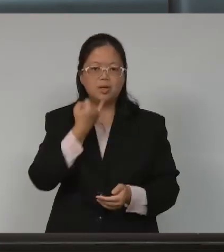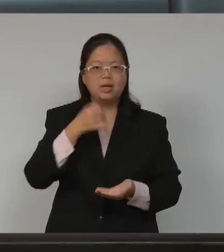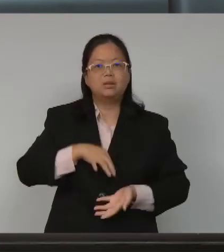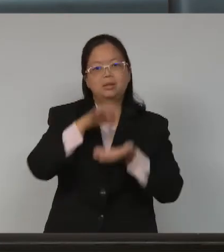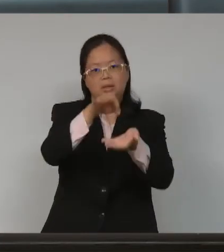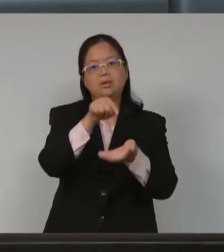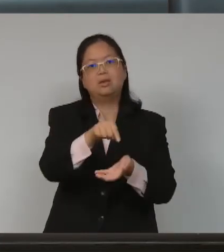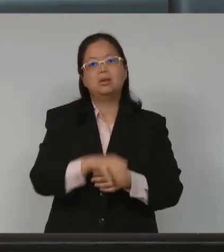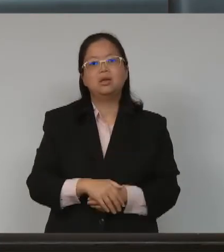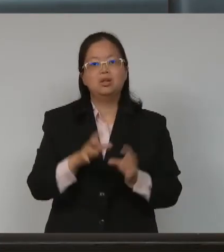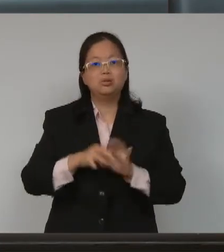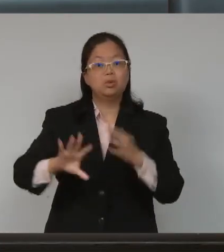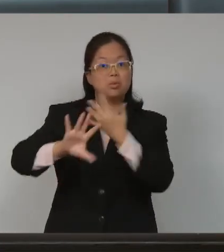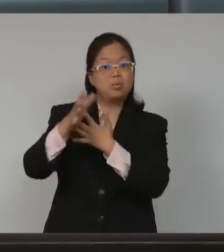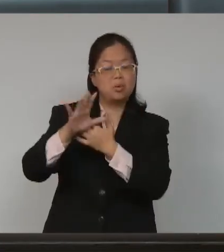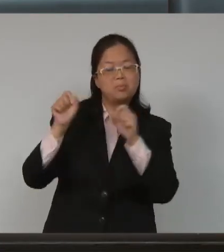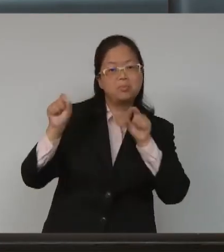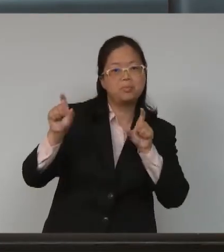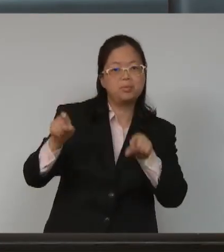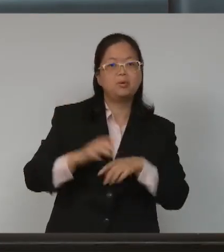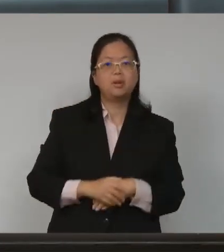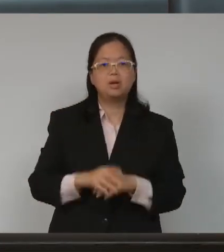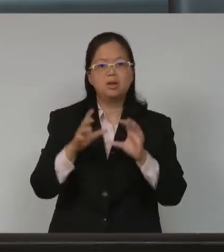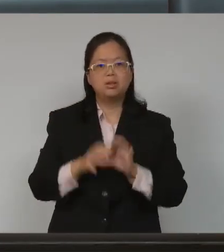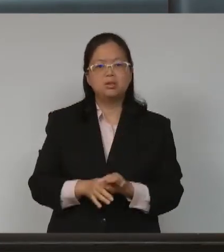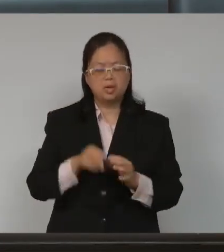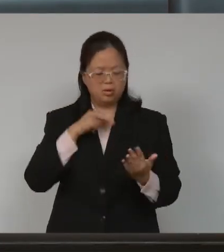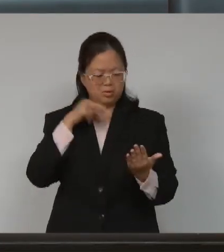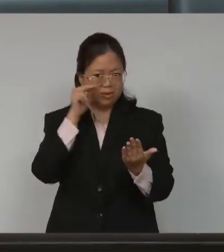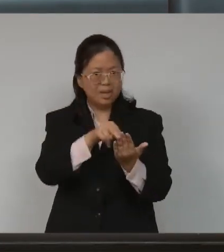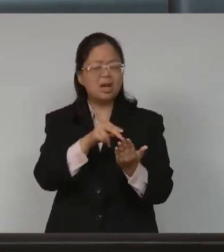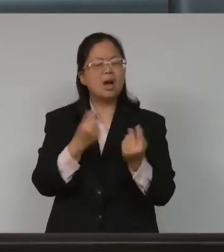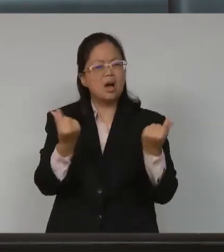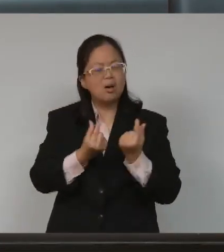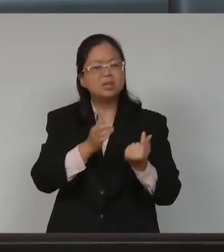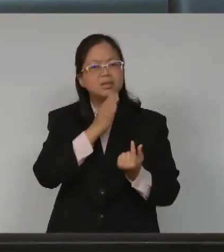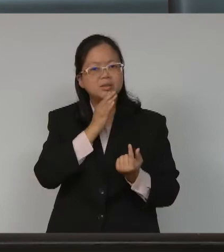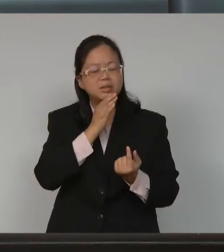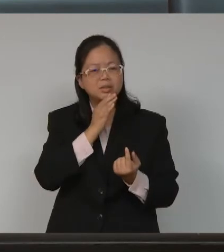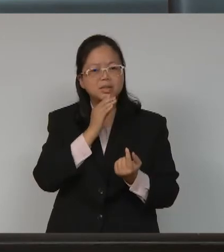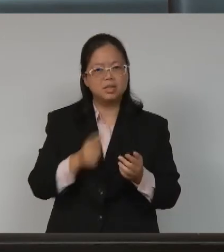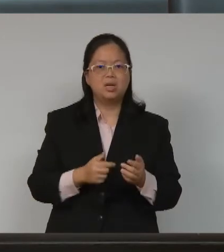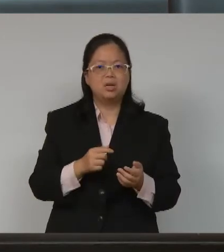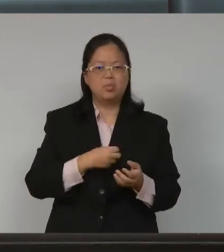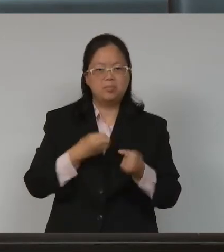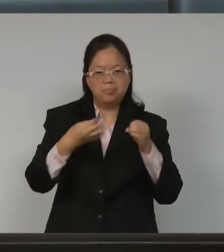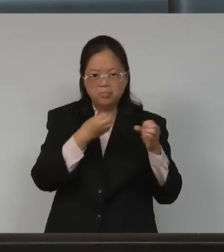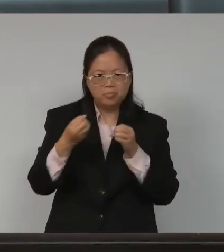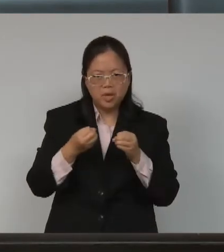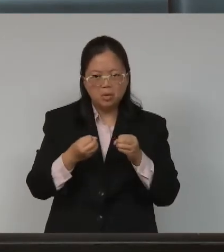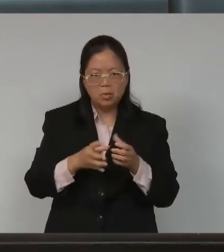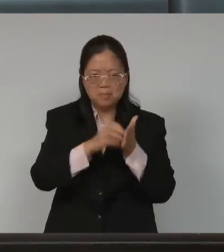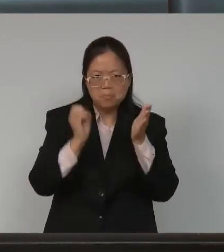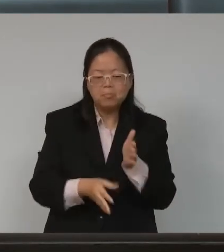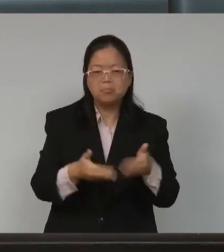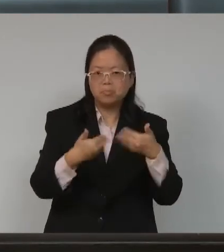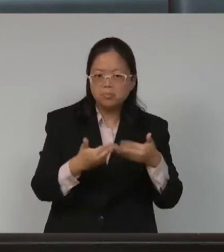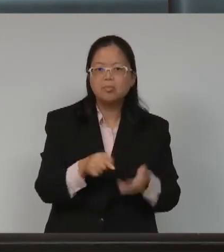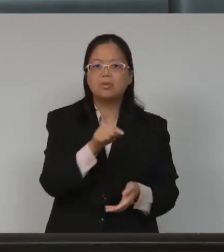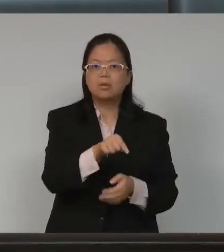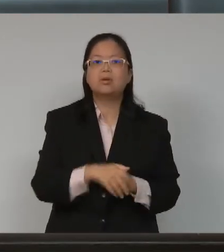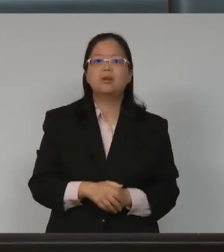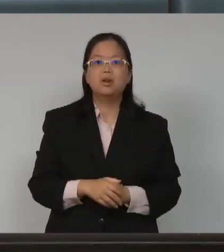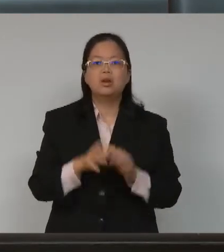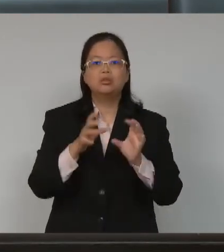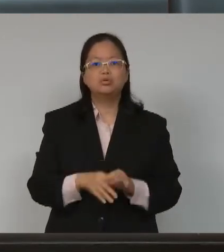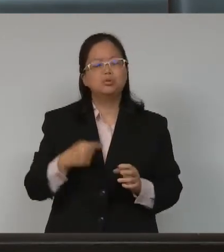其实直观上来说确实就是复决，如果他是用复决案的形式提出，我觉得问题不大，所以我甚至觉得就是可以不需